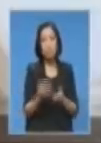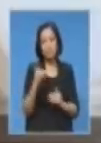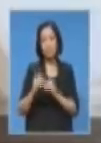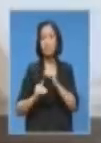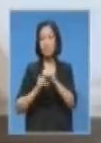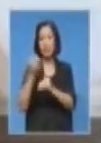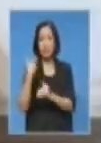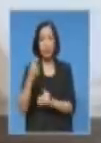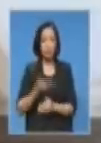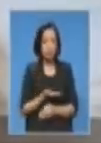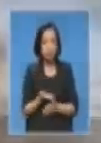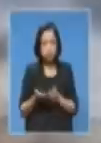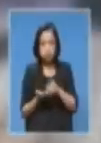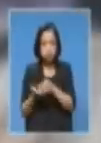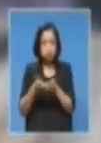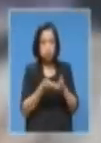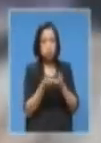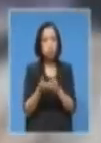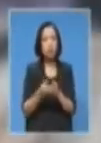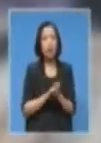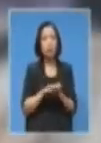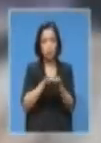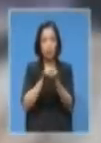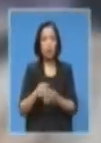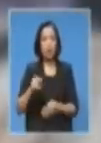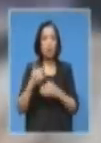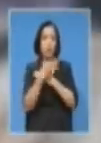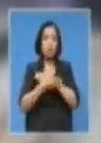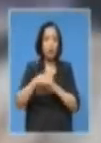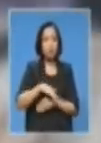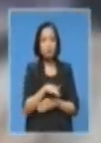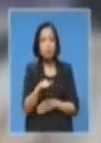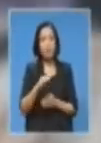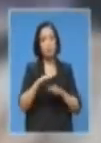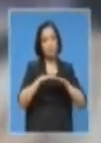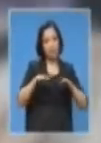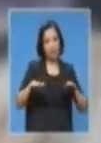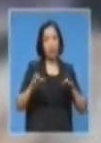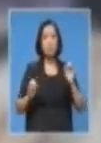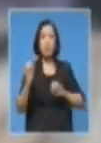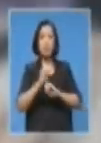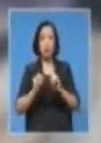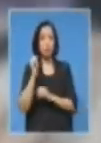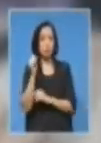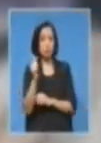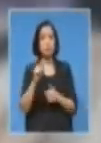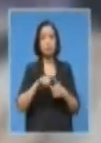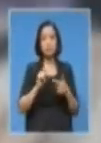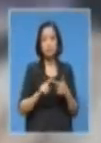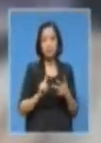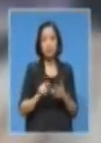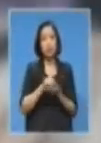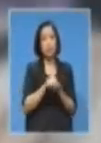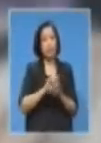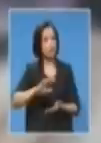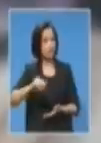เพื่อให้การเดินทางทั้งหมดเกิดความปลอดภัย1คือได้มาตรฐาน2ได้มาตรฐานความปลอดภัยสูงสุด3ในเรื่องของการบริ